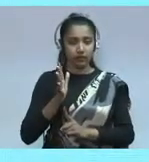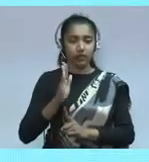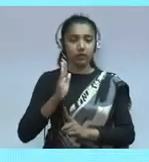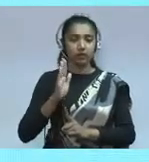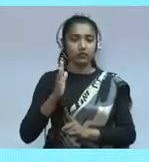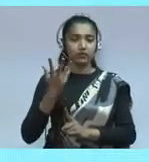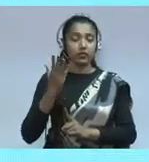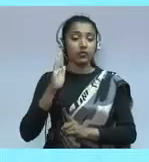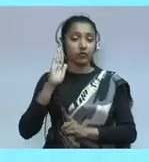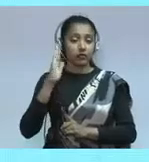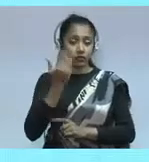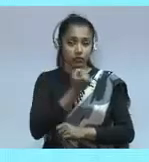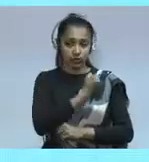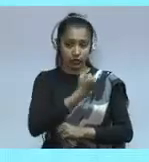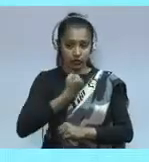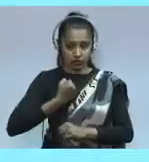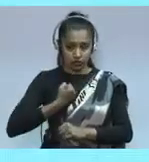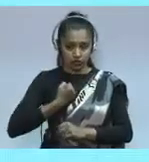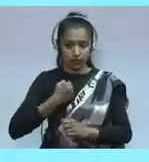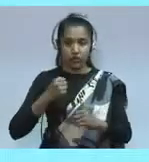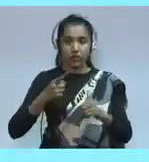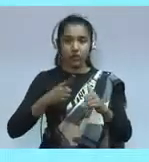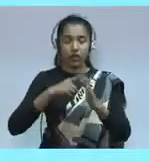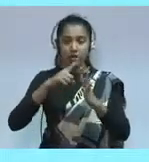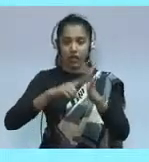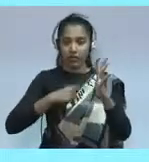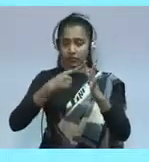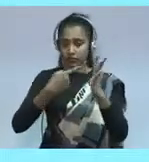විශේෂඥ වෛද්‍ය අජිත් අමරසිංහ,